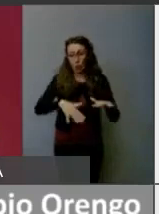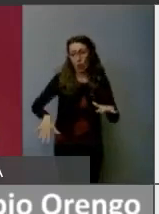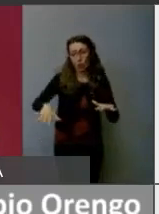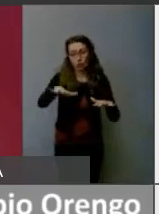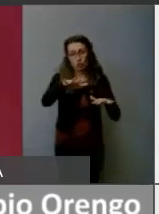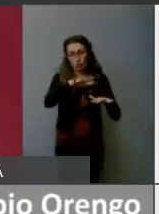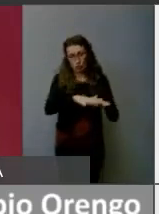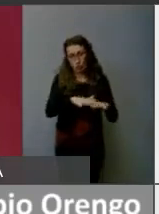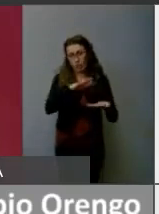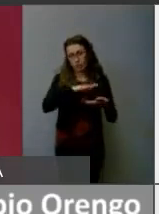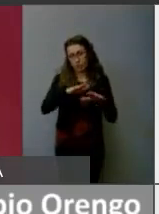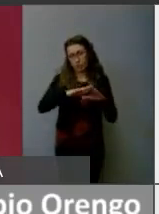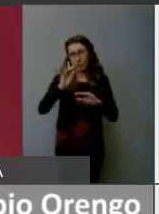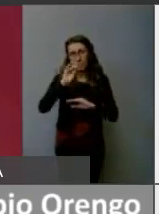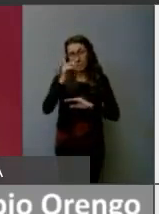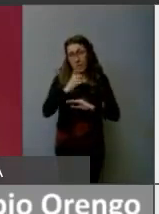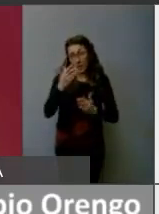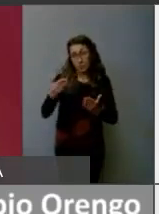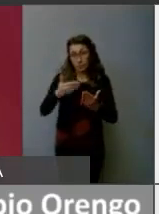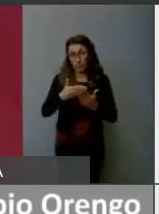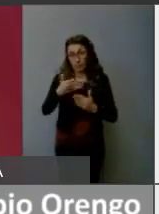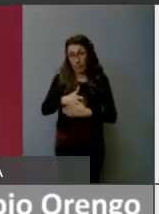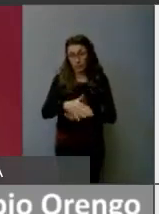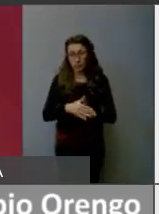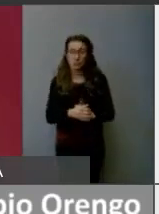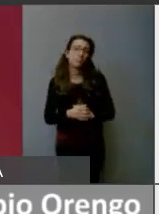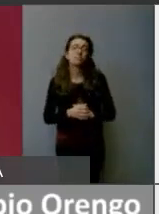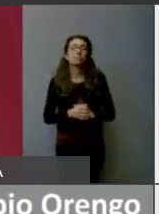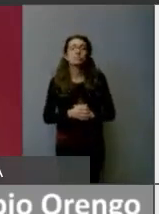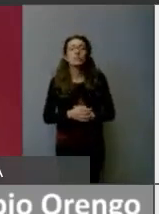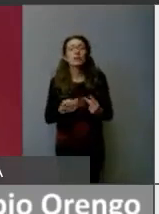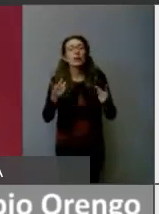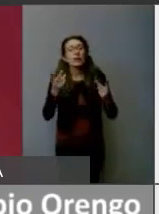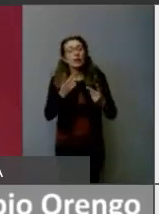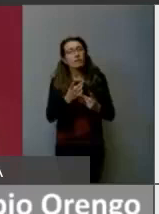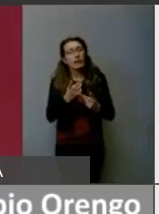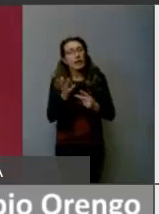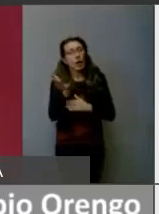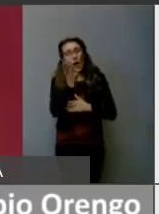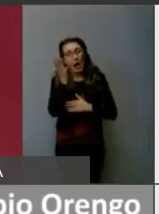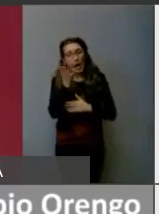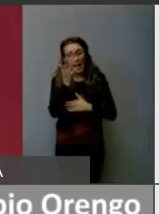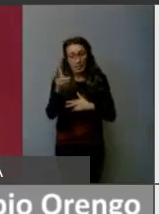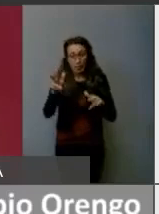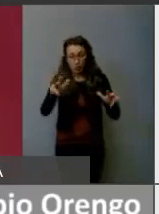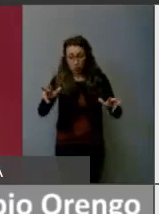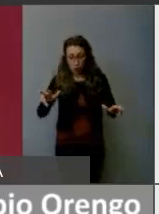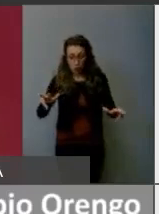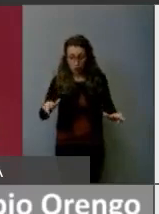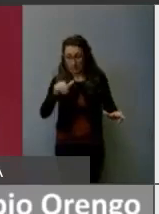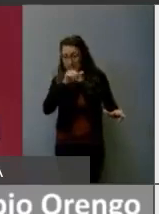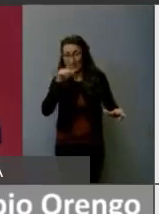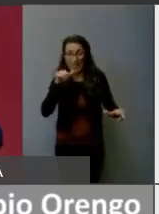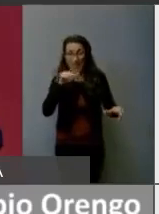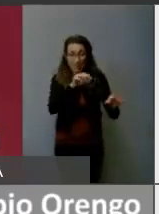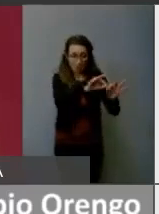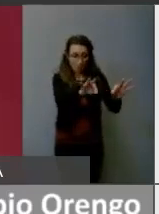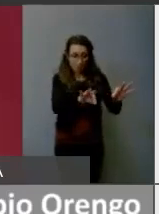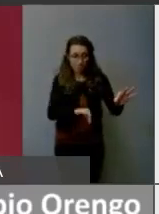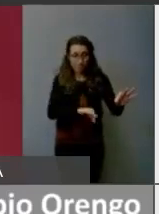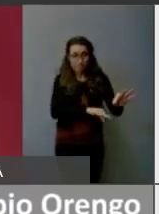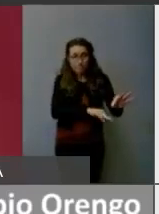spazi. In particolare la tracciatura di ogni stallo per ordinare la sosta su entrambe le fasce del parcheggio, zona superiore